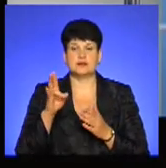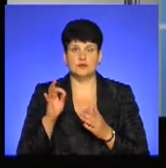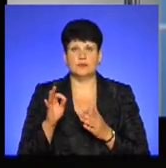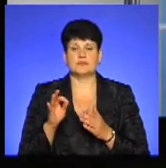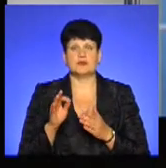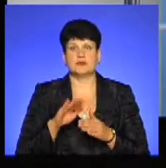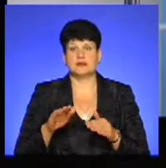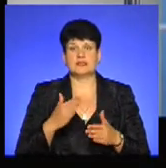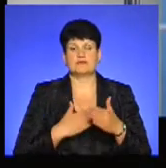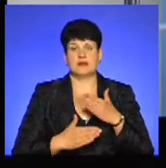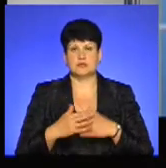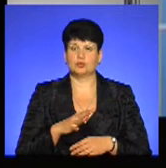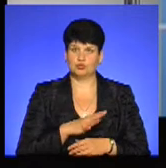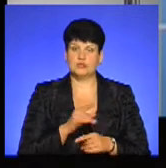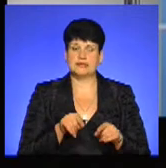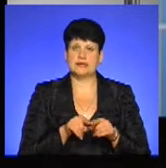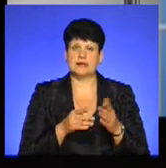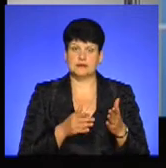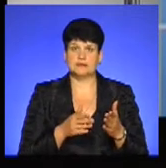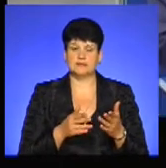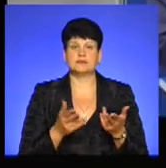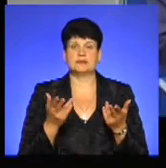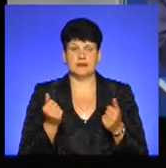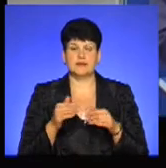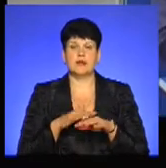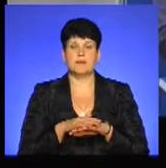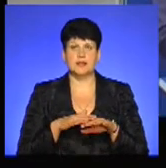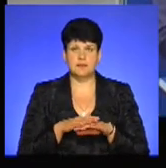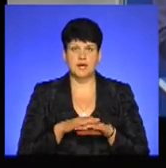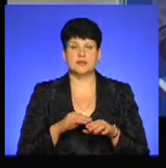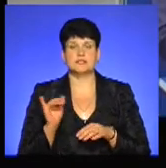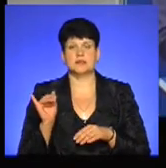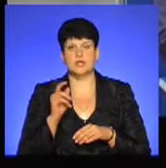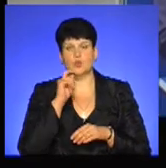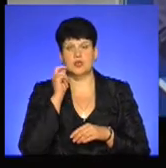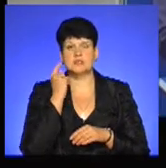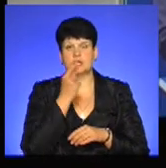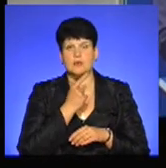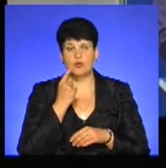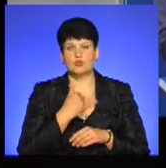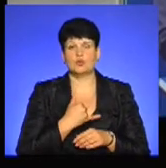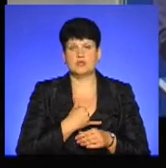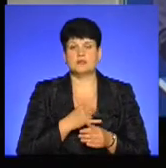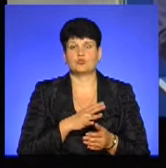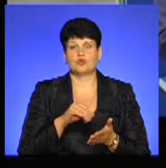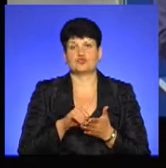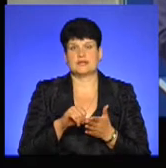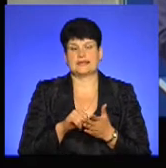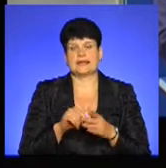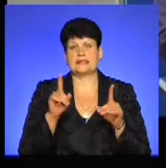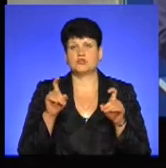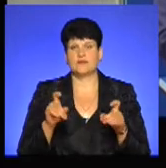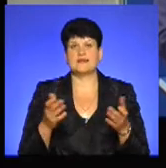інвалідністю. Чи були такі? Так, і на математиці, і на українській мові у нас були учасники тестування,